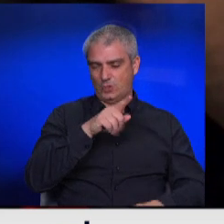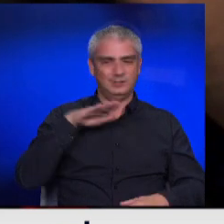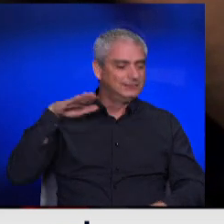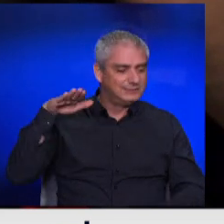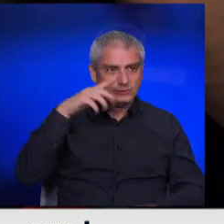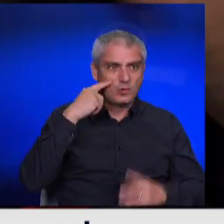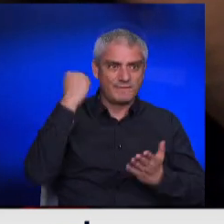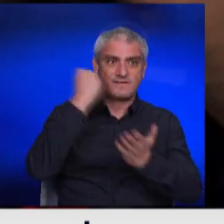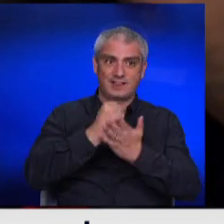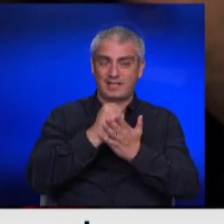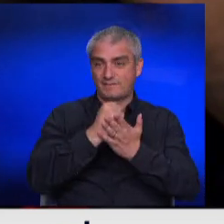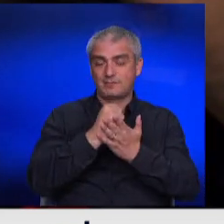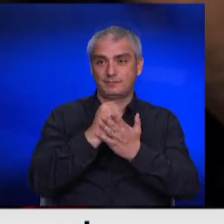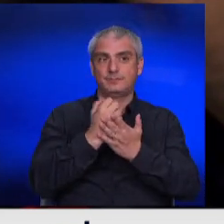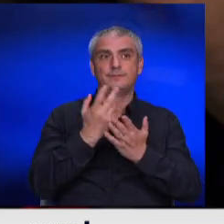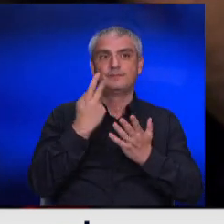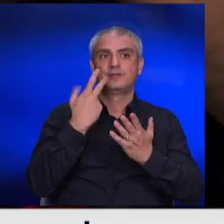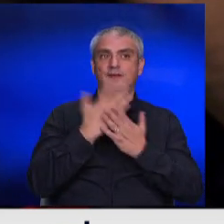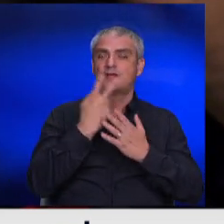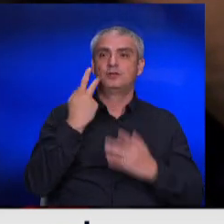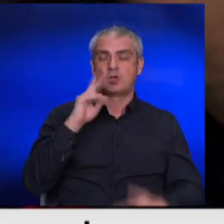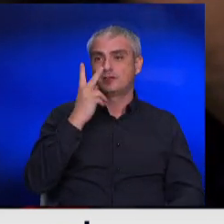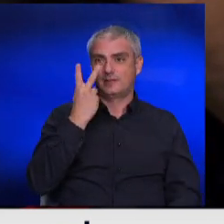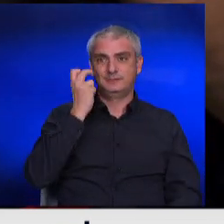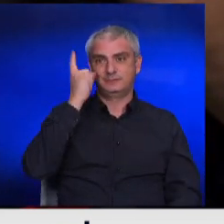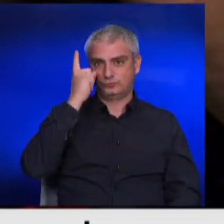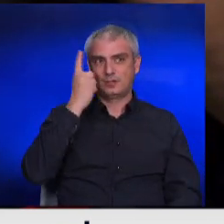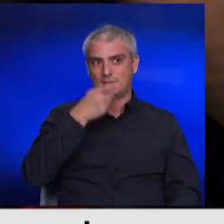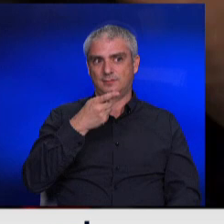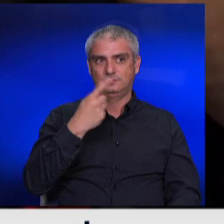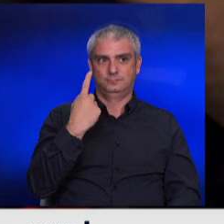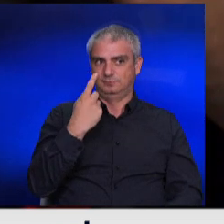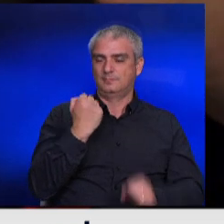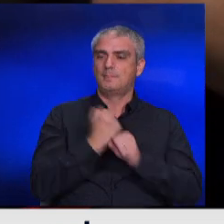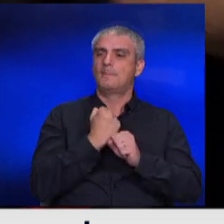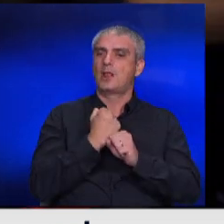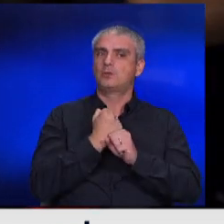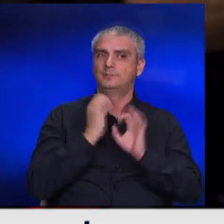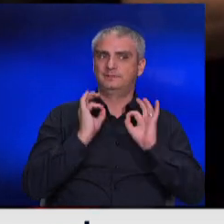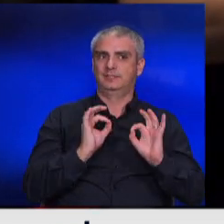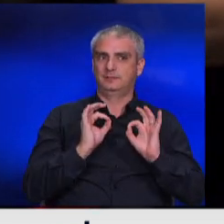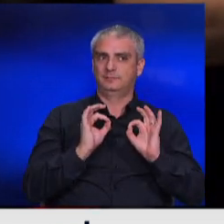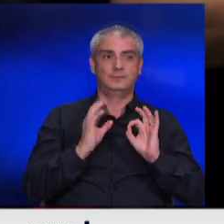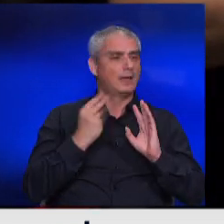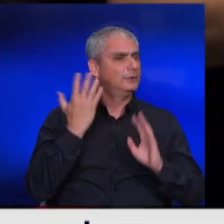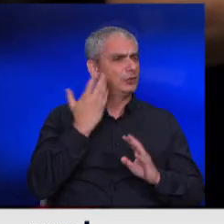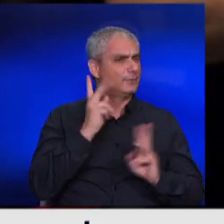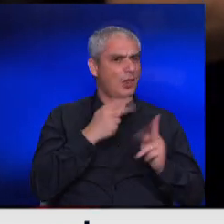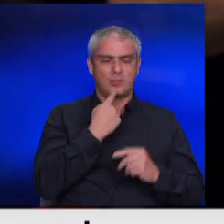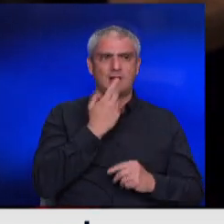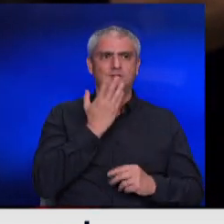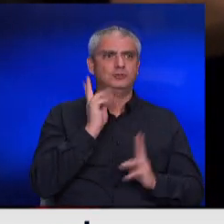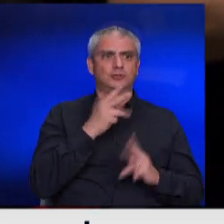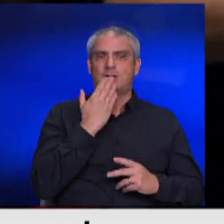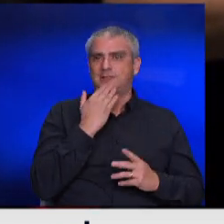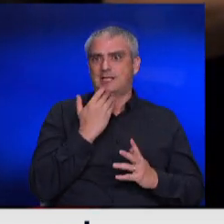לתמרון, ולמעלה משני עשורים מוצאת את עצמה בפעילות מבצעית. הרבה שנים לא יכלנו להגיד